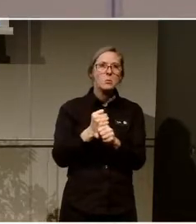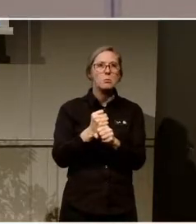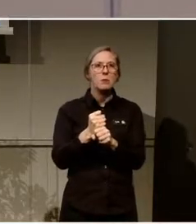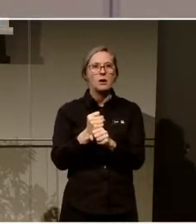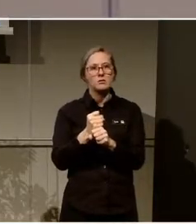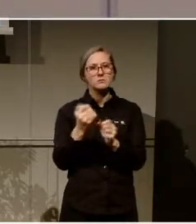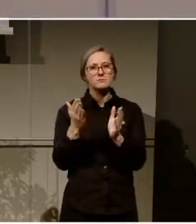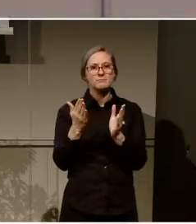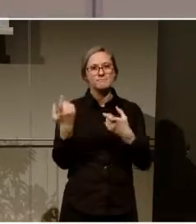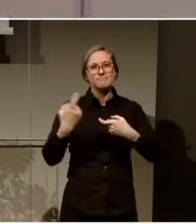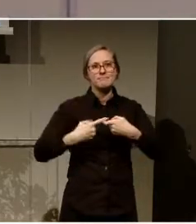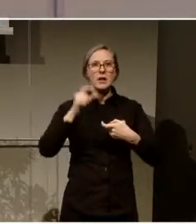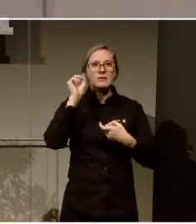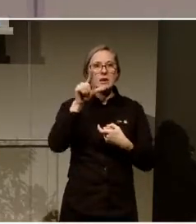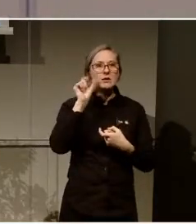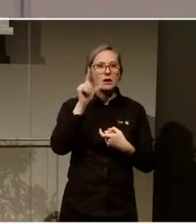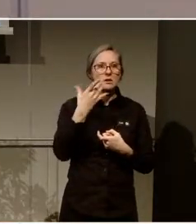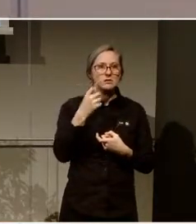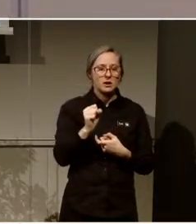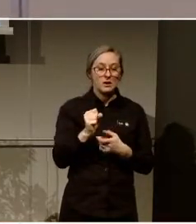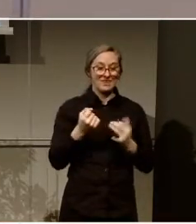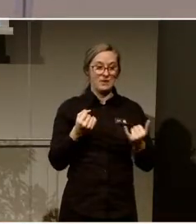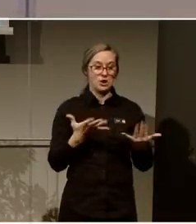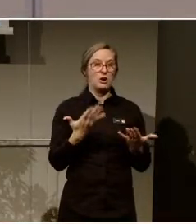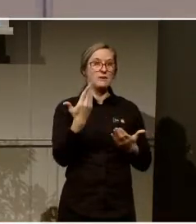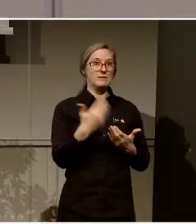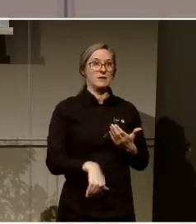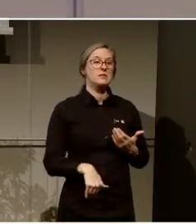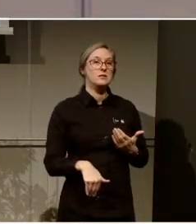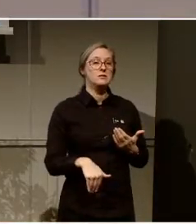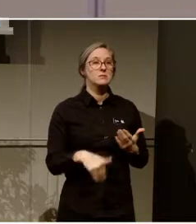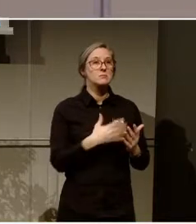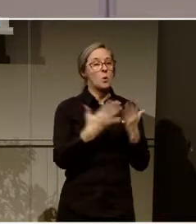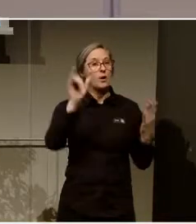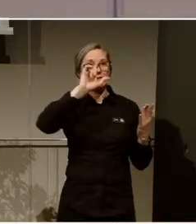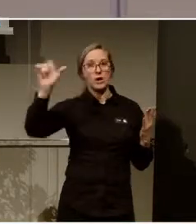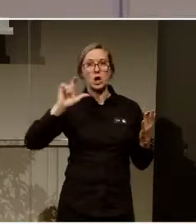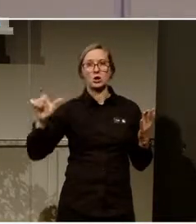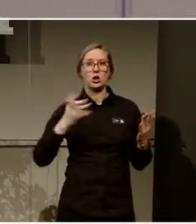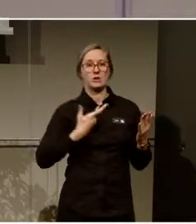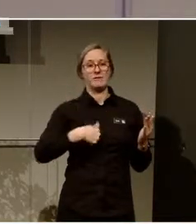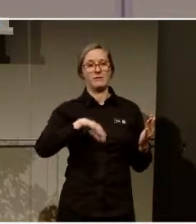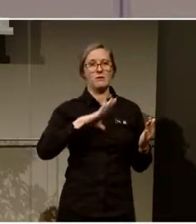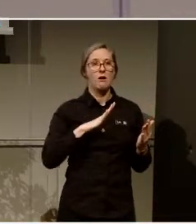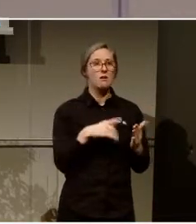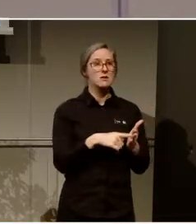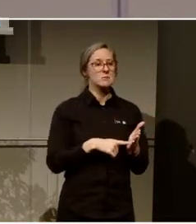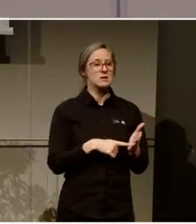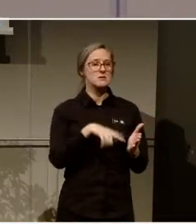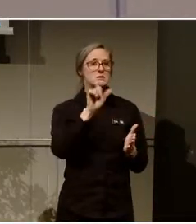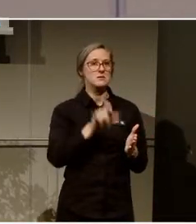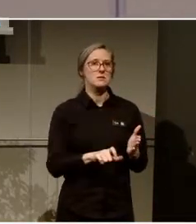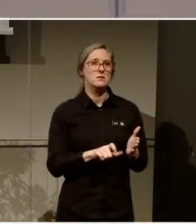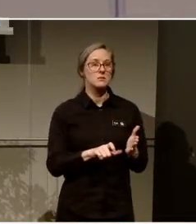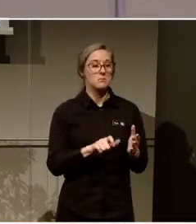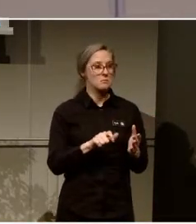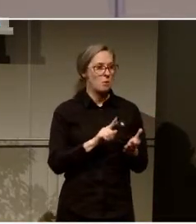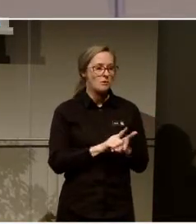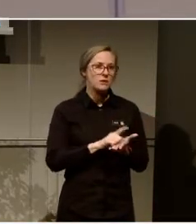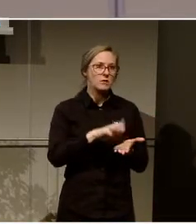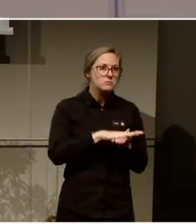digitalisering. Och redan idag så efterfrågar många företag specialister som man inte får tag på.